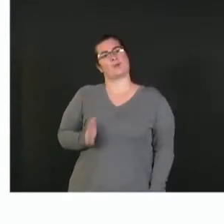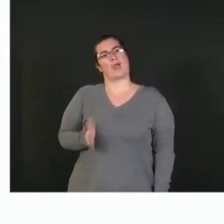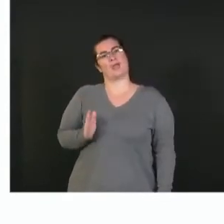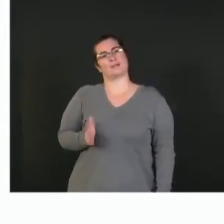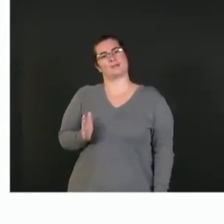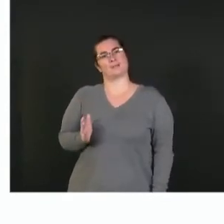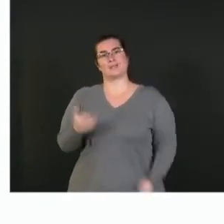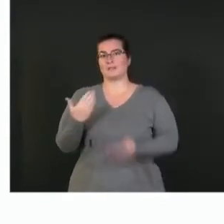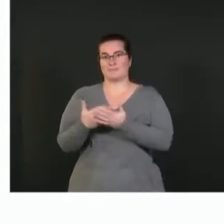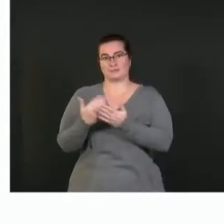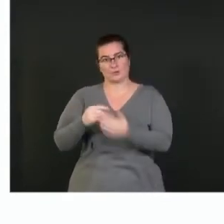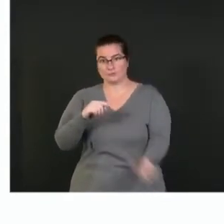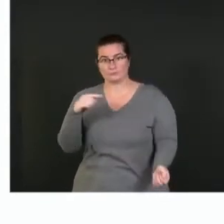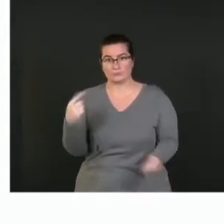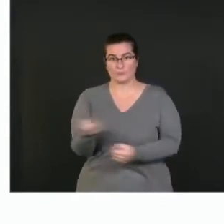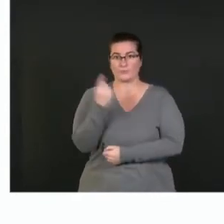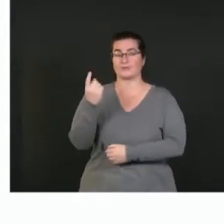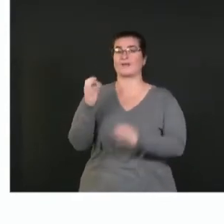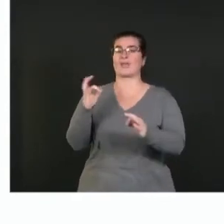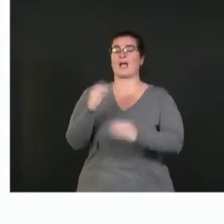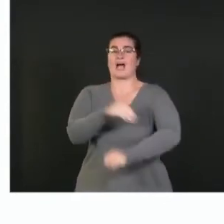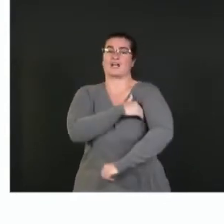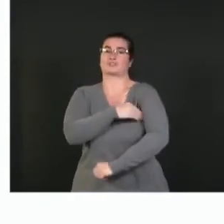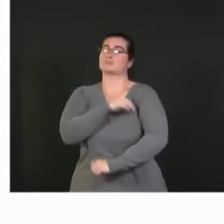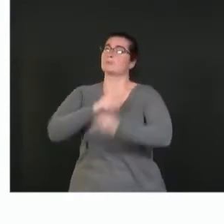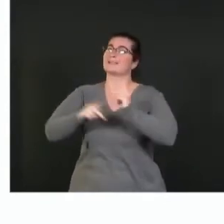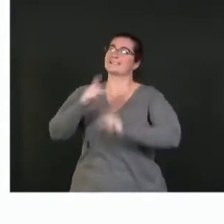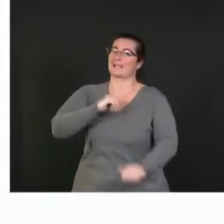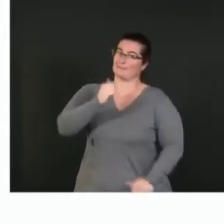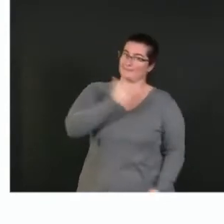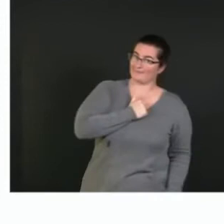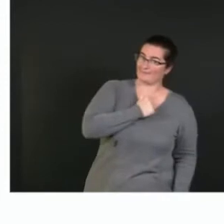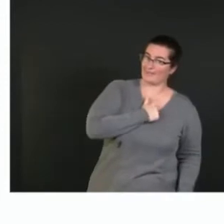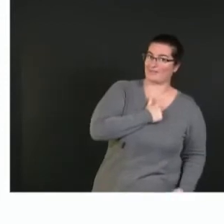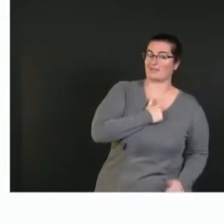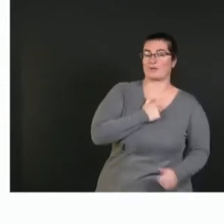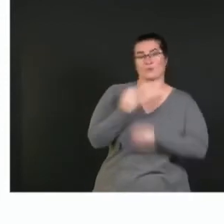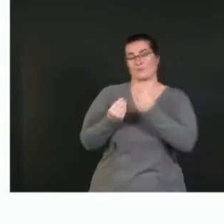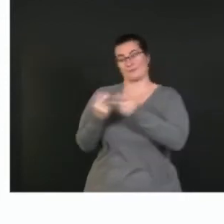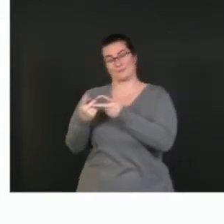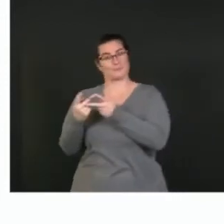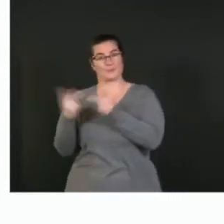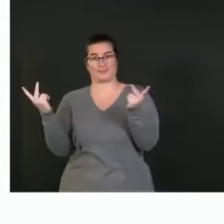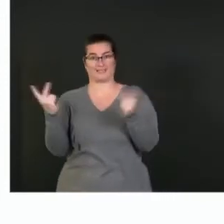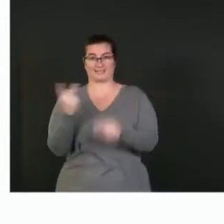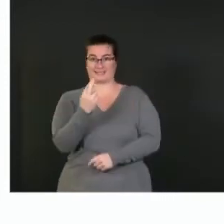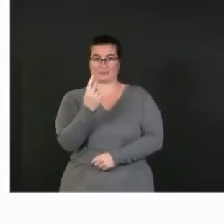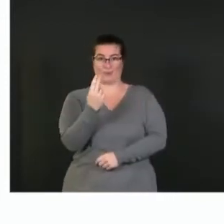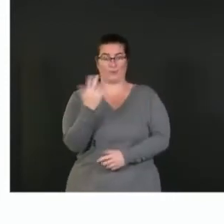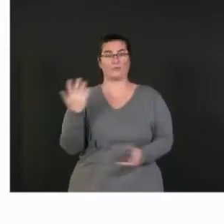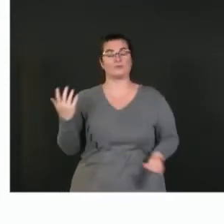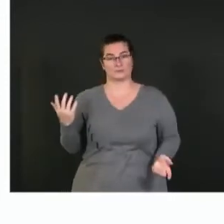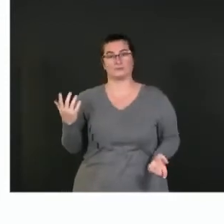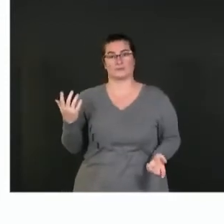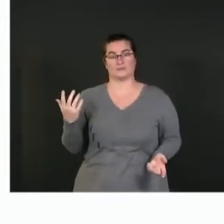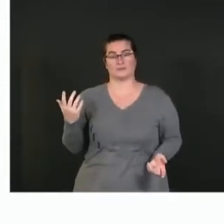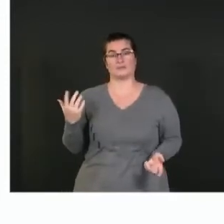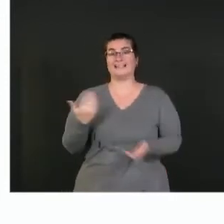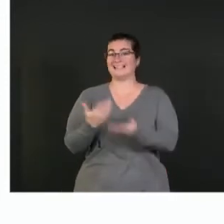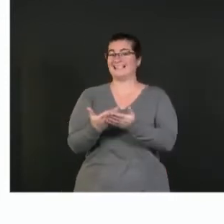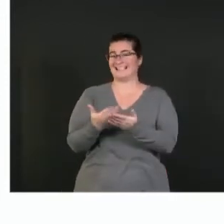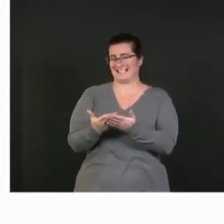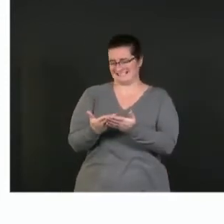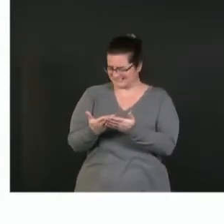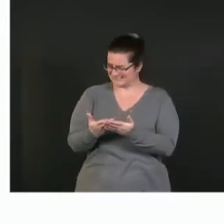est accessible à tous, y compris les promoteurs privés, bien sûr, le rapport au sol est présent. Bien sûr, enfin, tous ces éléments dont nous parlons là, qui sont